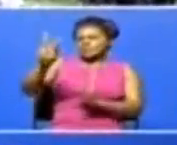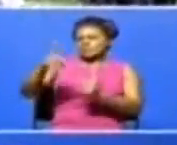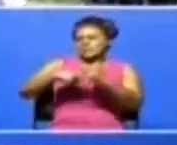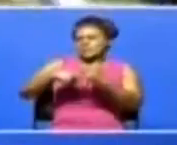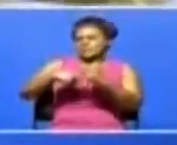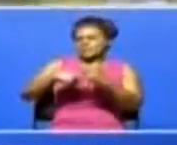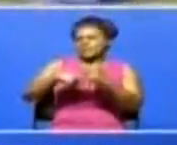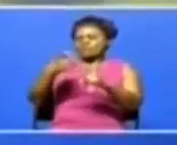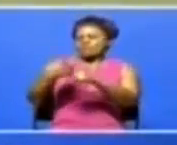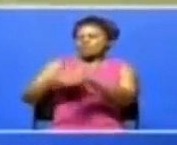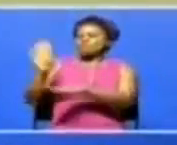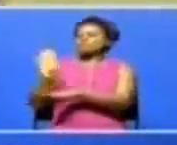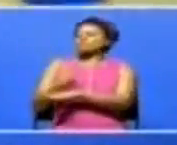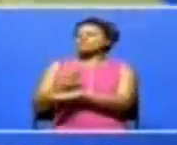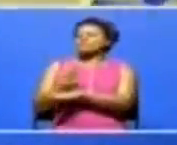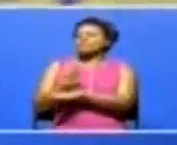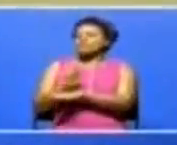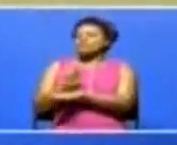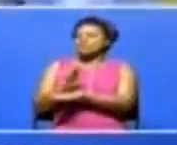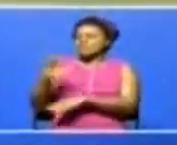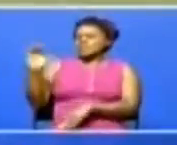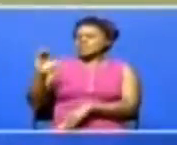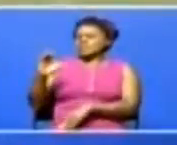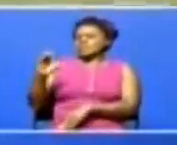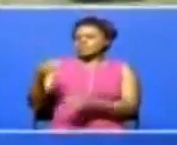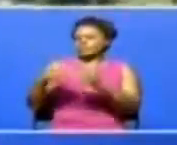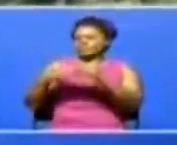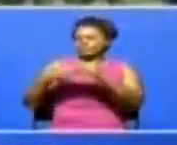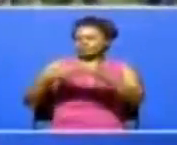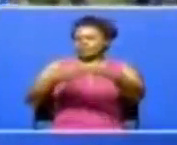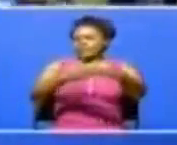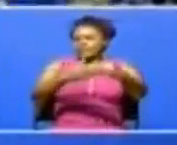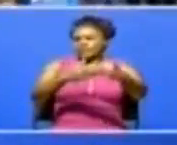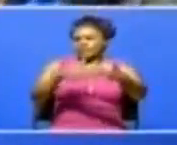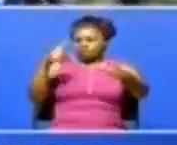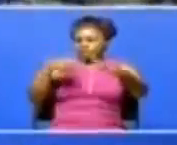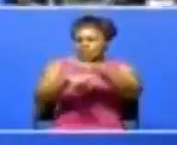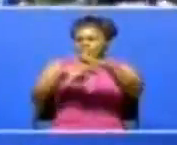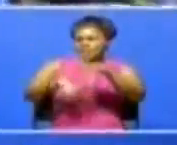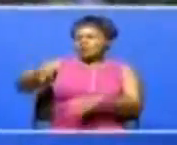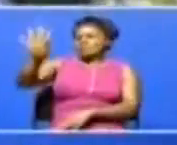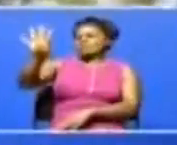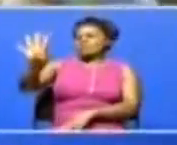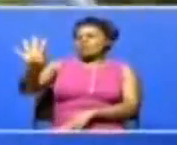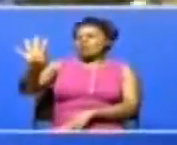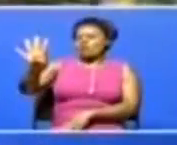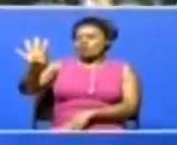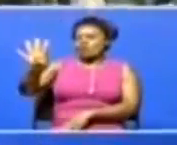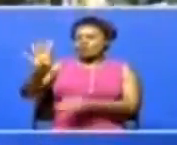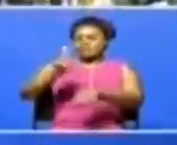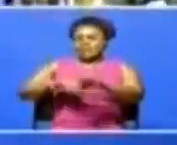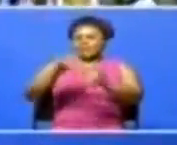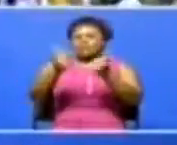Basile kutoka Burundi. Nyota ya Christine Awor ilizidi kung'aa baada ya yeye kutia kimiani mabao 8 dhidi ya Basile kwenye mechi hiyo.